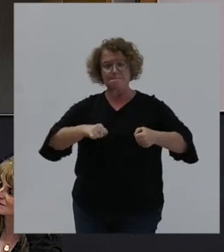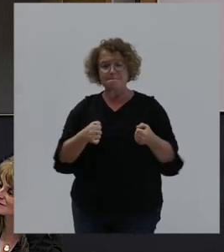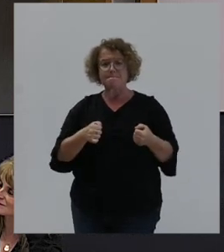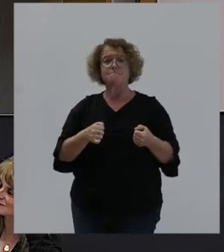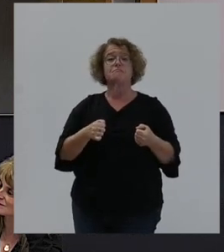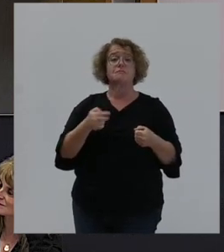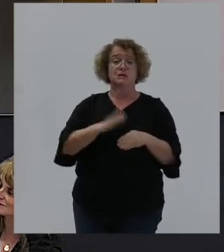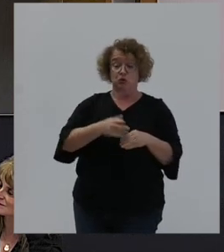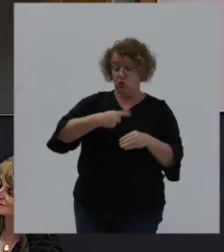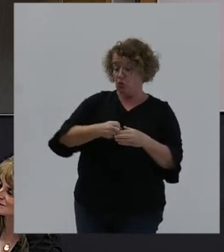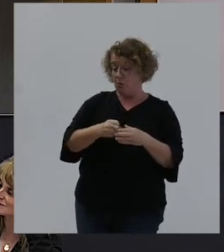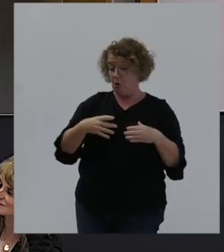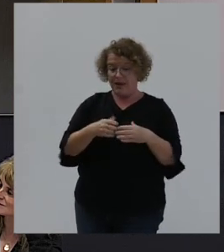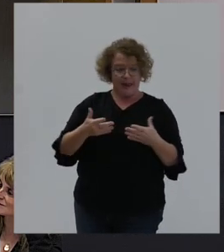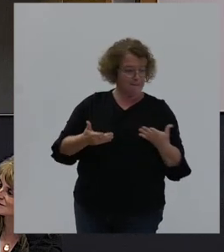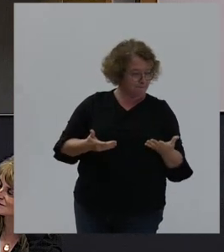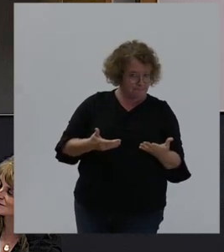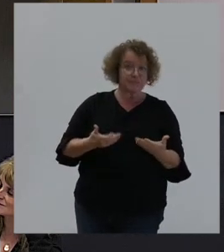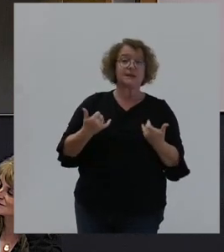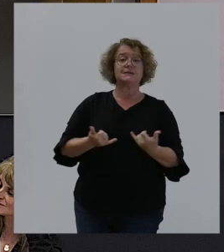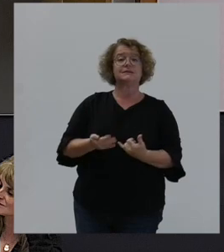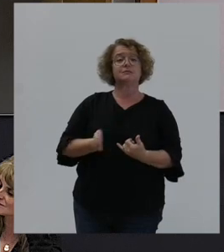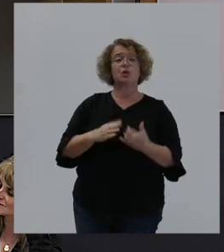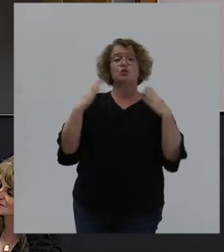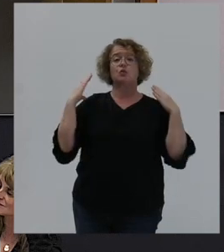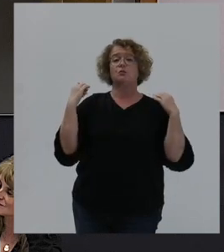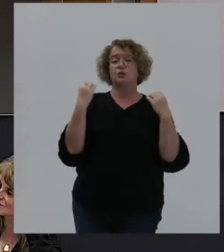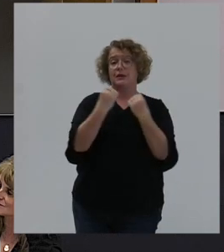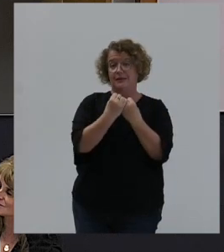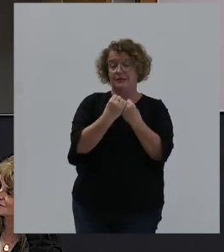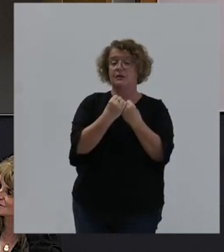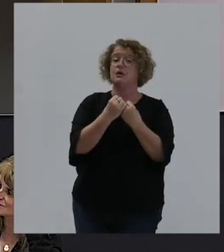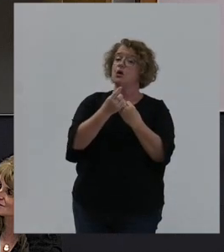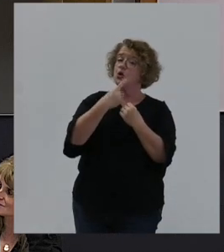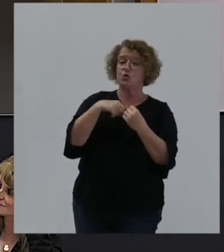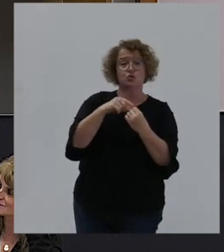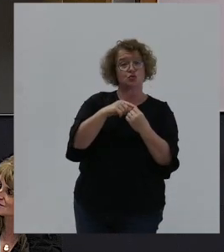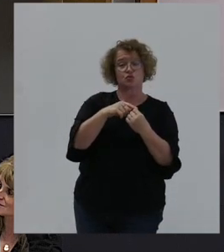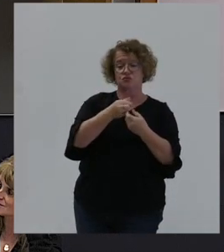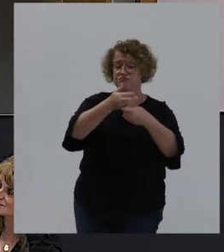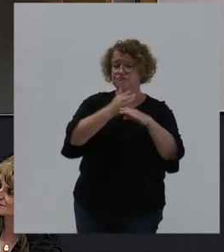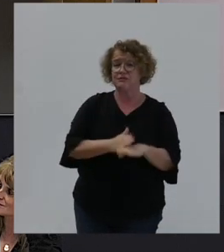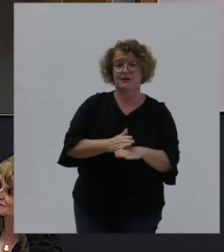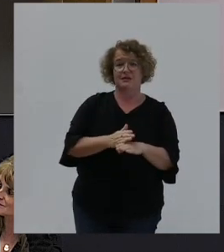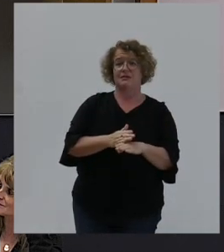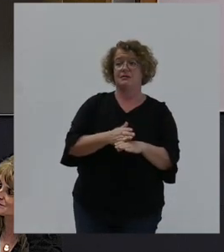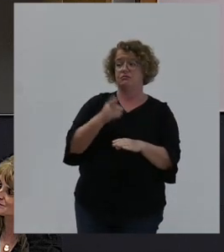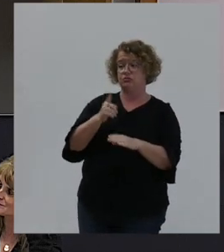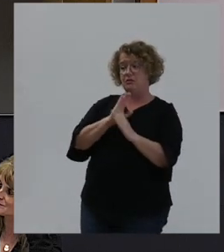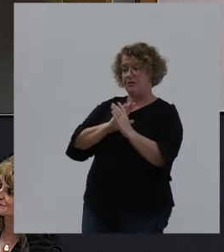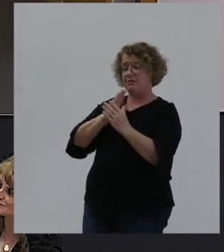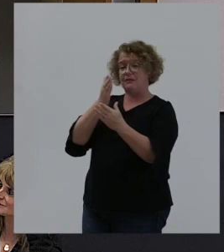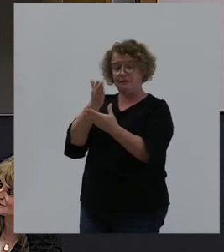sont les leurs. À Bordeaux-Montaigne, on a mis tous ces moyens à disposition pour traiter ce